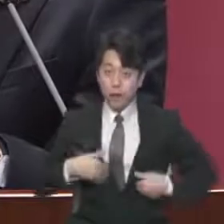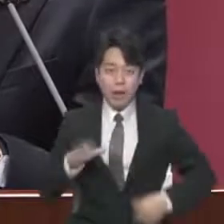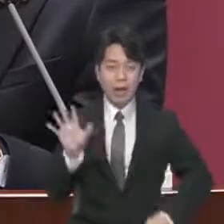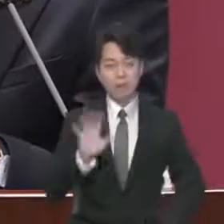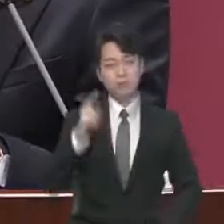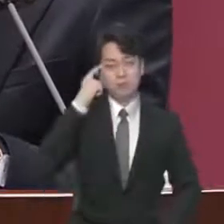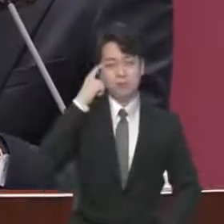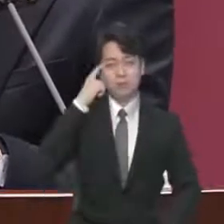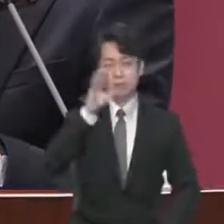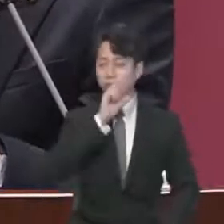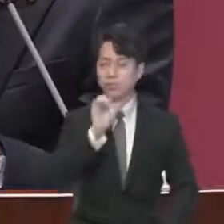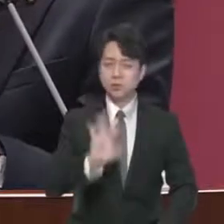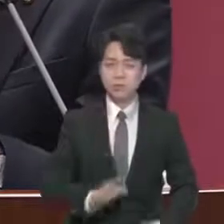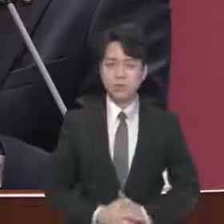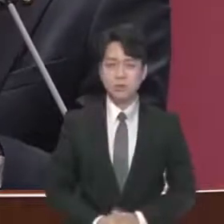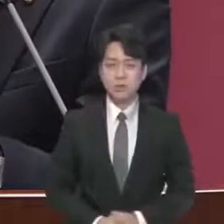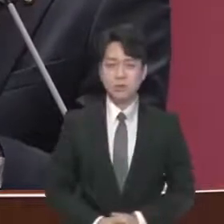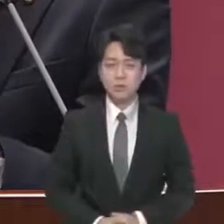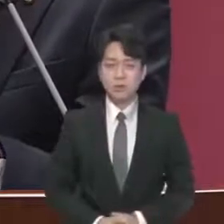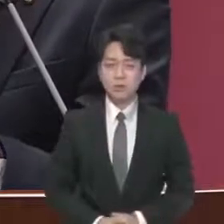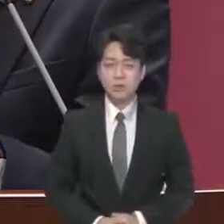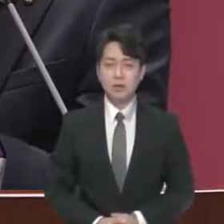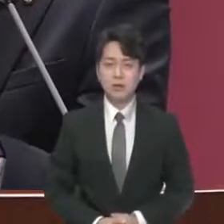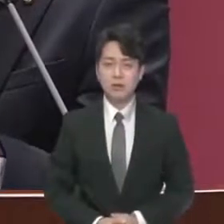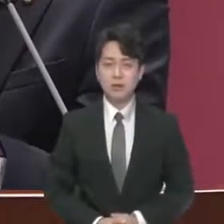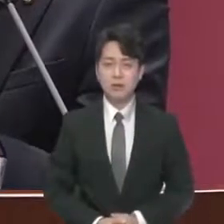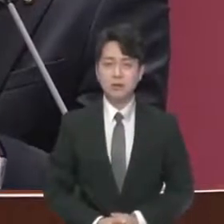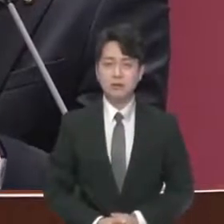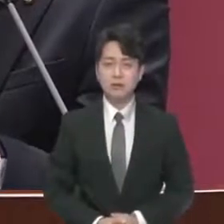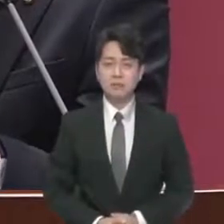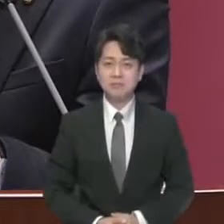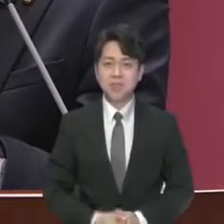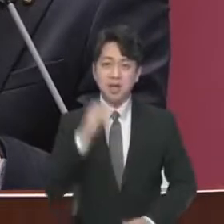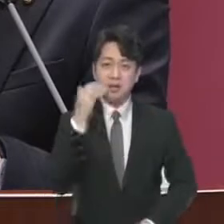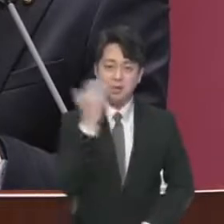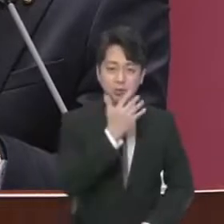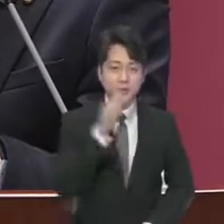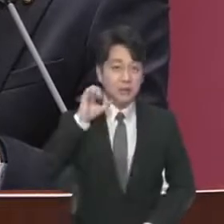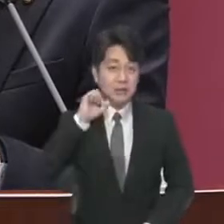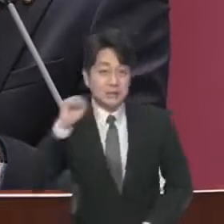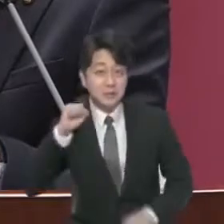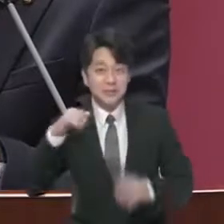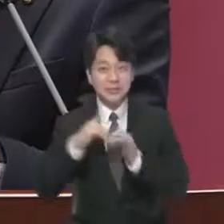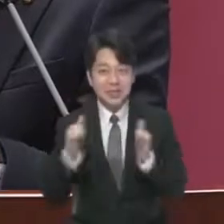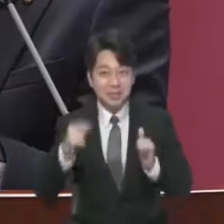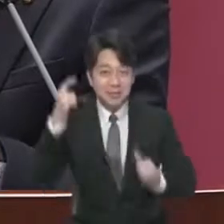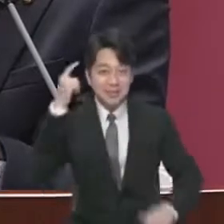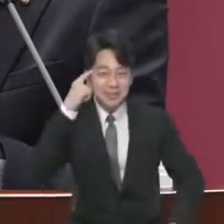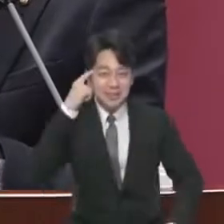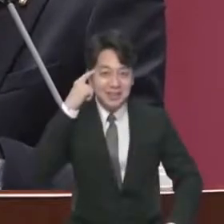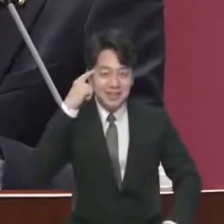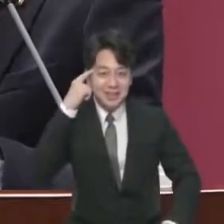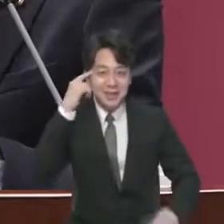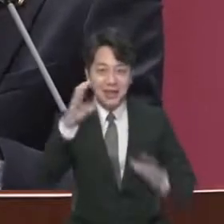초등학교가 급진주의자들의 이런 성교육 실험장이 되지 않도록 저는 교육부가 좀 더 중심을 잡아야 한다고 그렇게 말씀드리고 싶습니다.